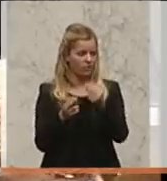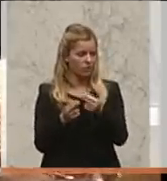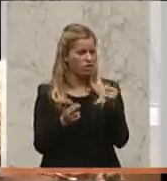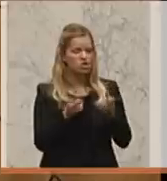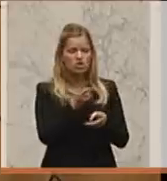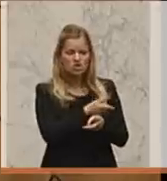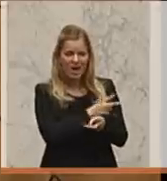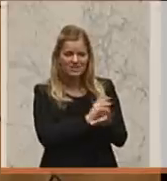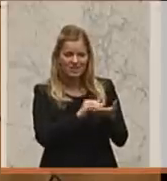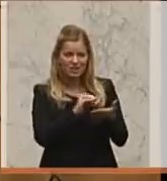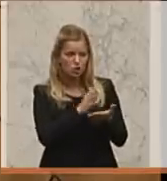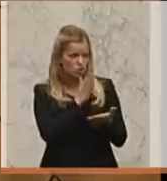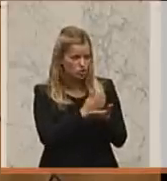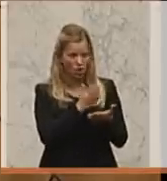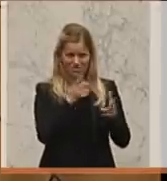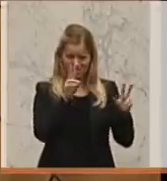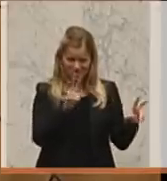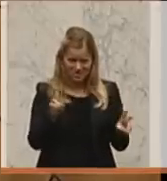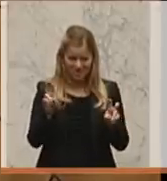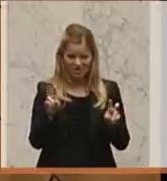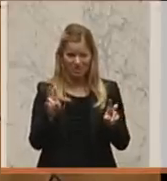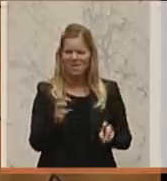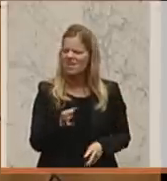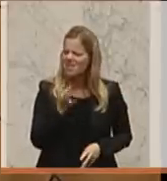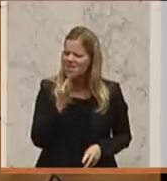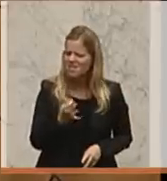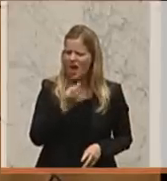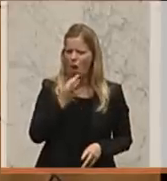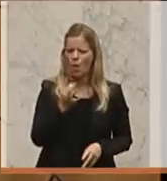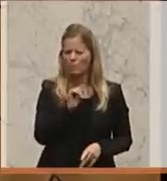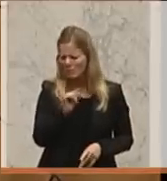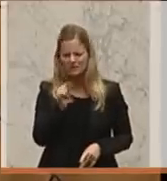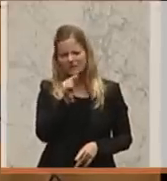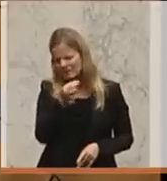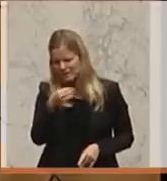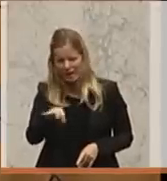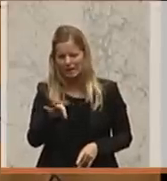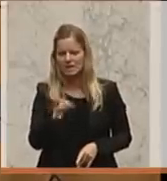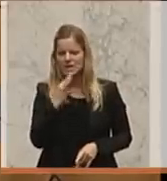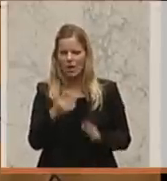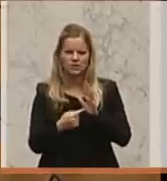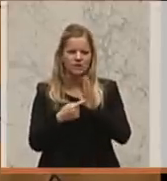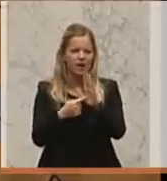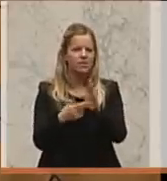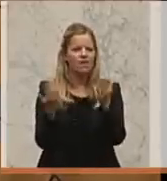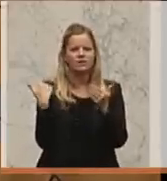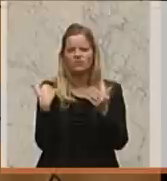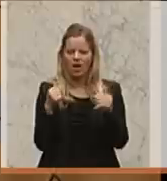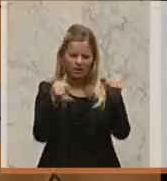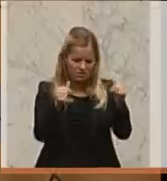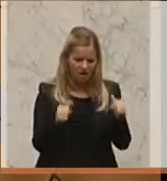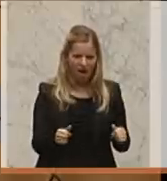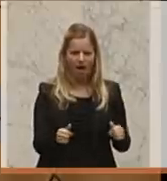ist ja auf den Cent genau ausgewiesen, was inseriert wurde, wo inseriert wurde. Die Bevölkerung hat da vollen Einblick, braucht nur auf